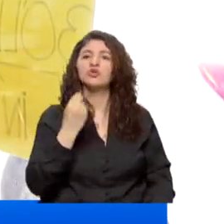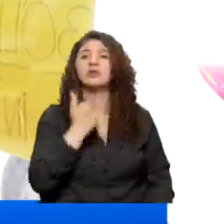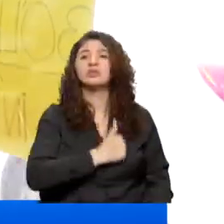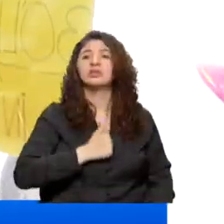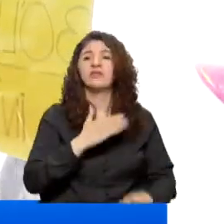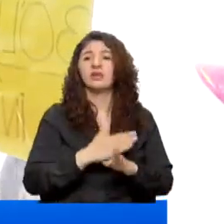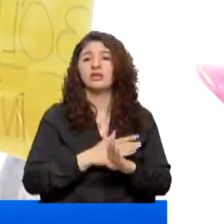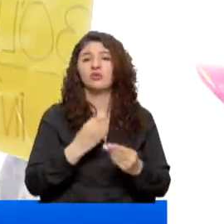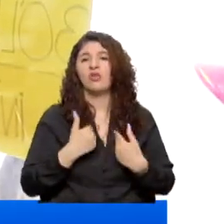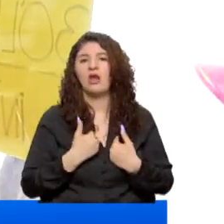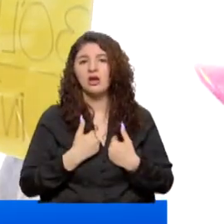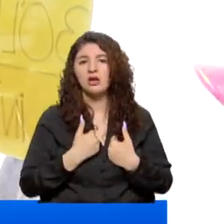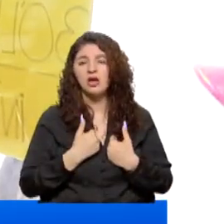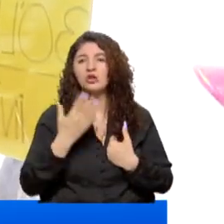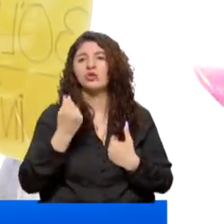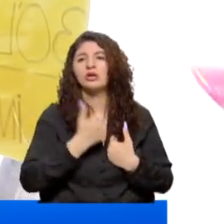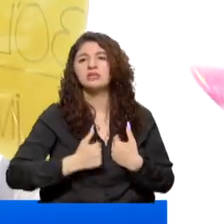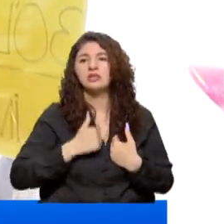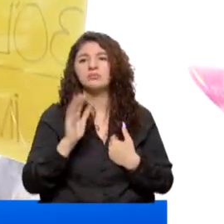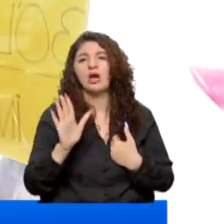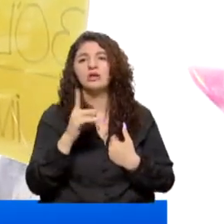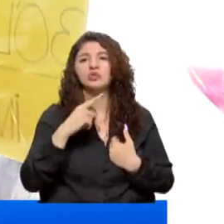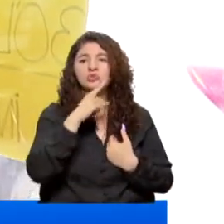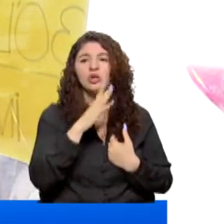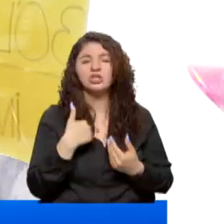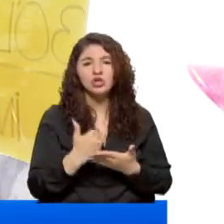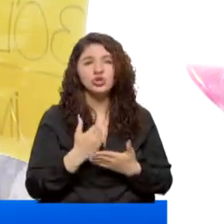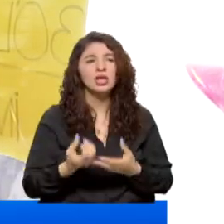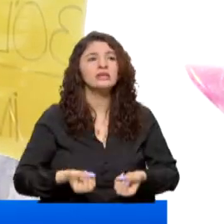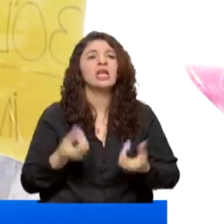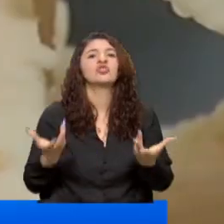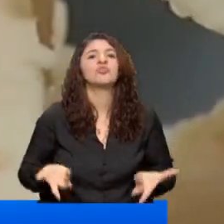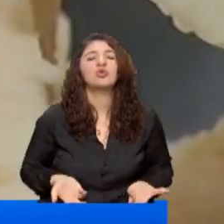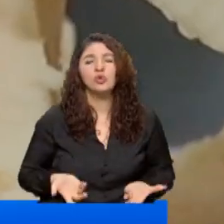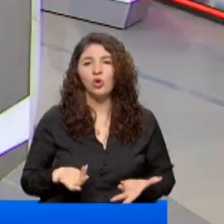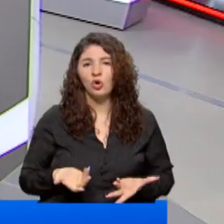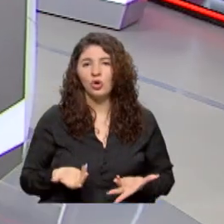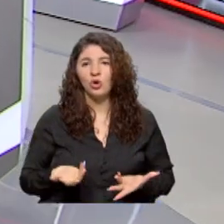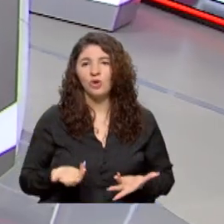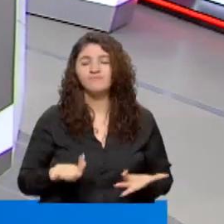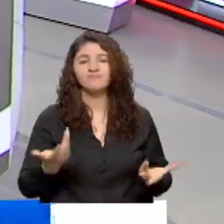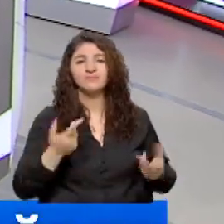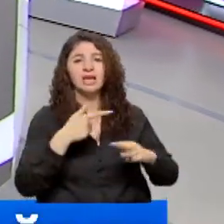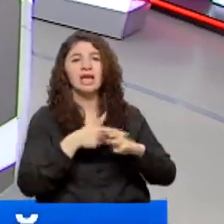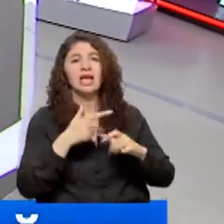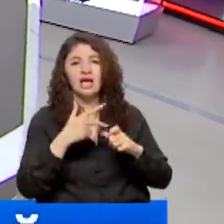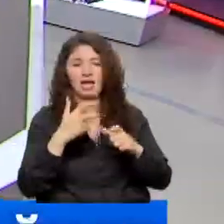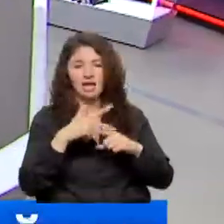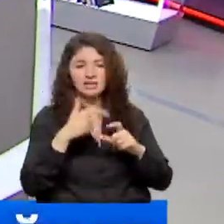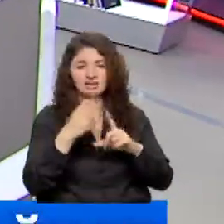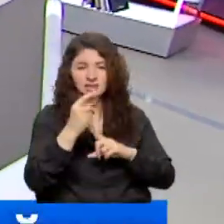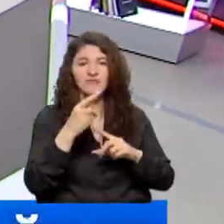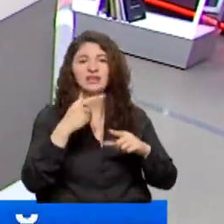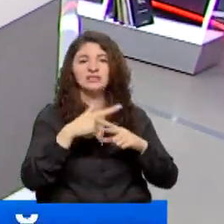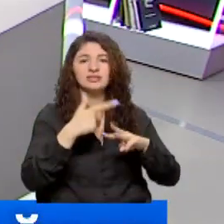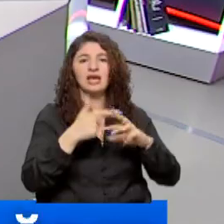çok kızgınım vatandaş olarak çok kızgınım yani zor geçiriyoruz yetiştiremiyoruz bu Ezgi ve zarının dışında